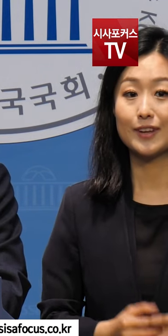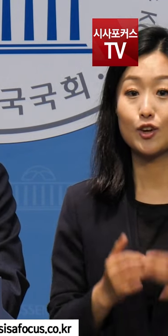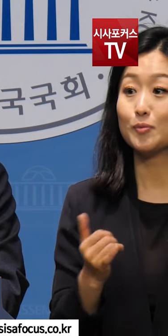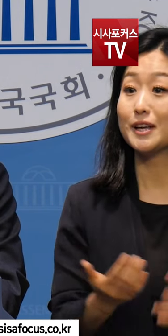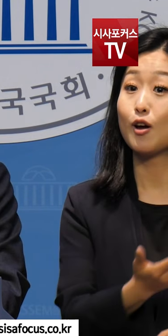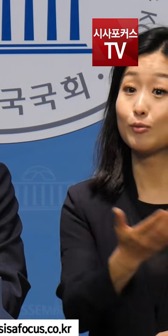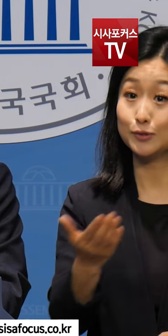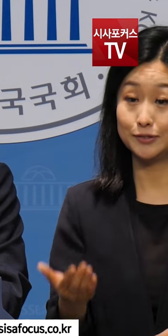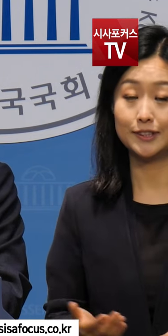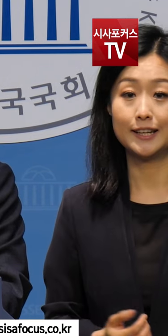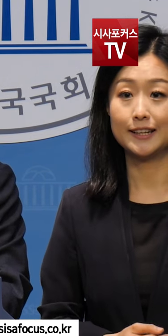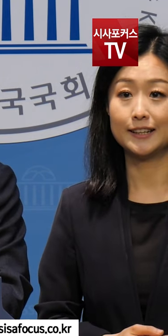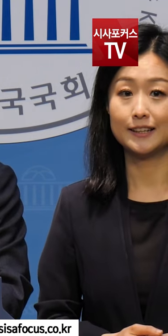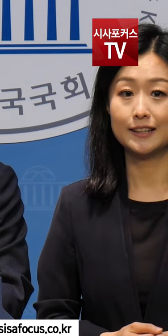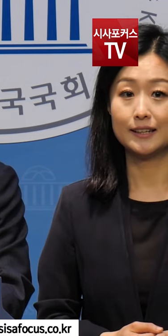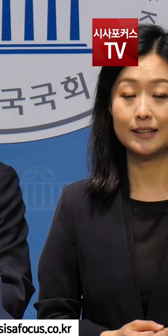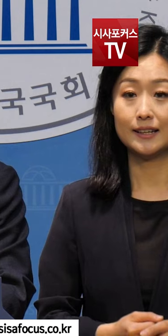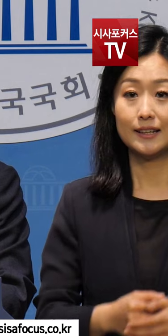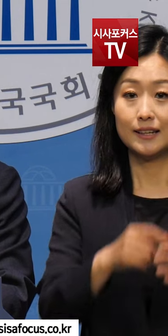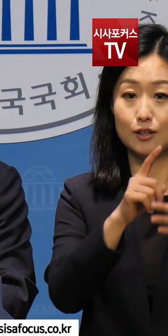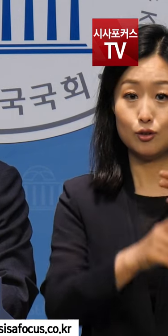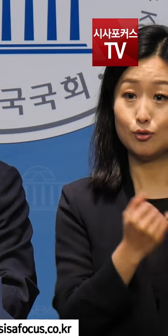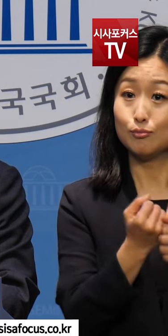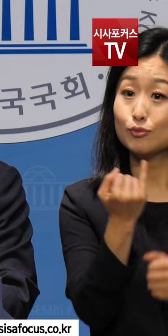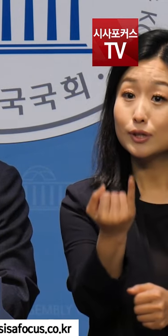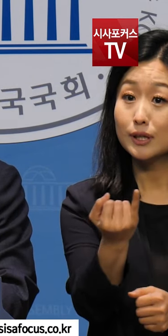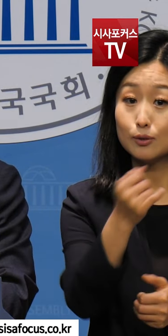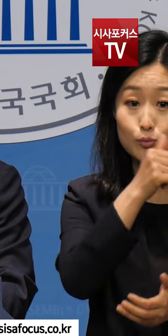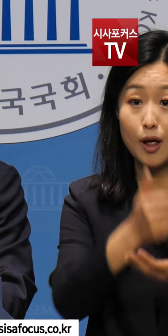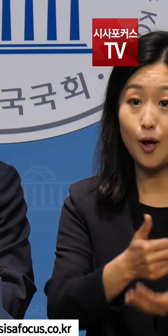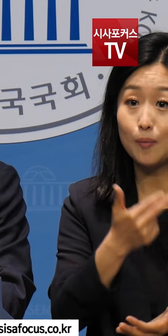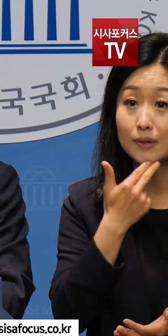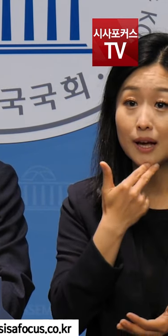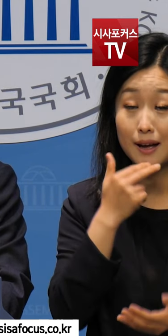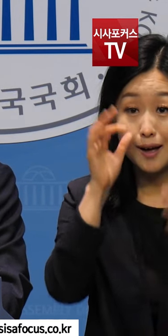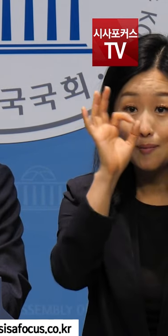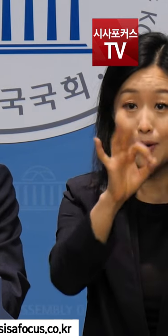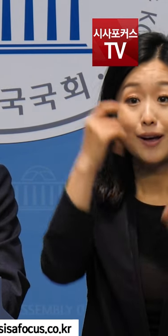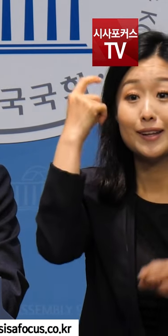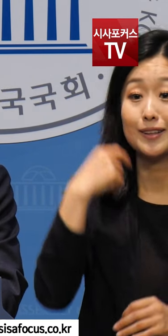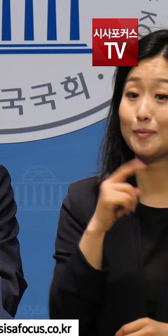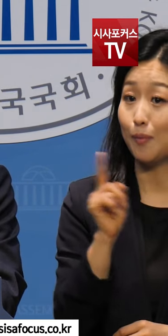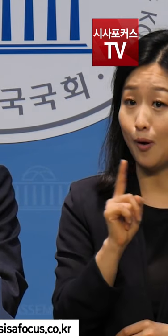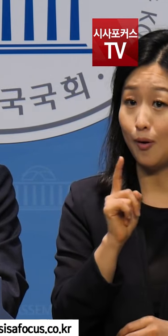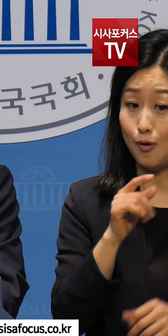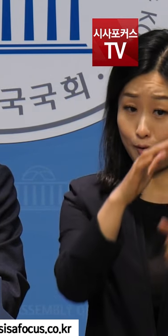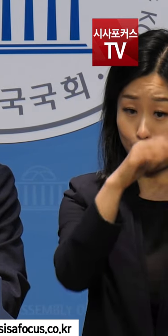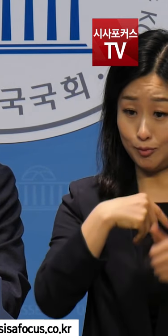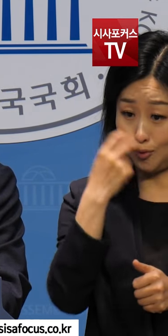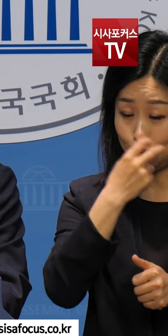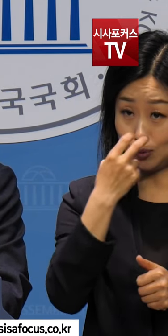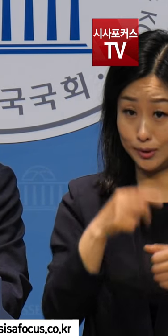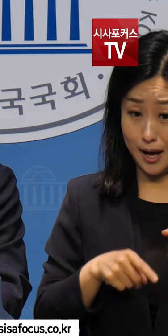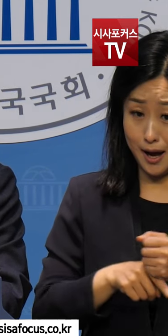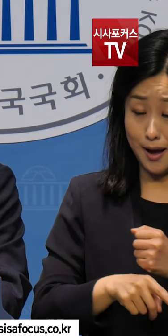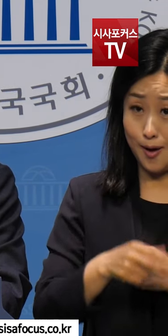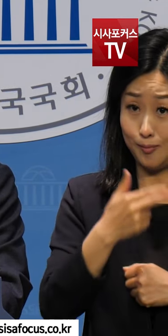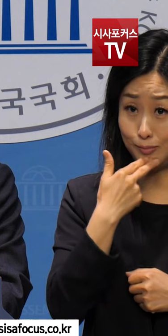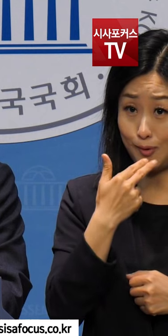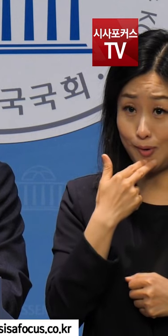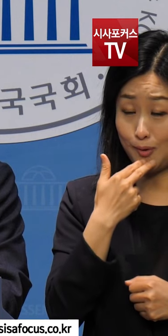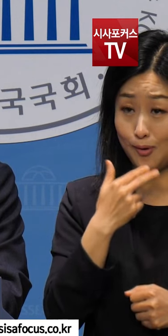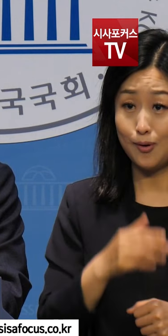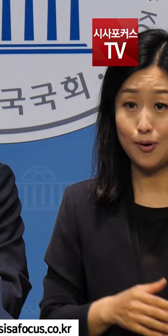존경하는 국민 여러분, 김건희 무혐의 어떻게 보셨습니까? 제대로 된 소환수사와 단 한 번의 압수수색